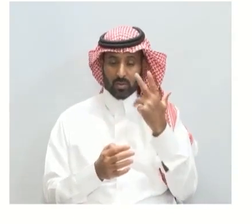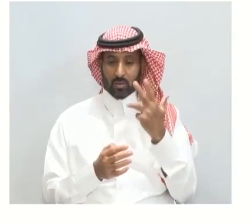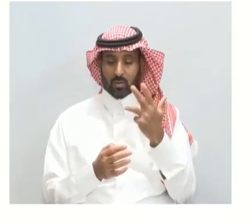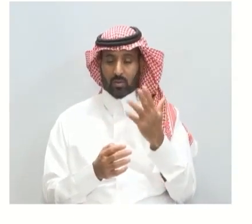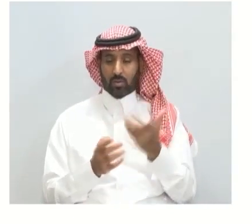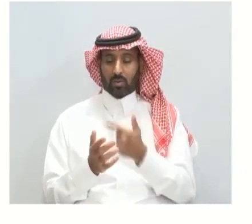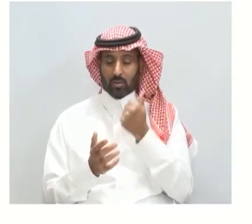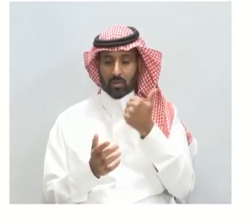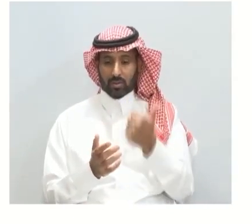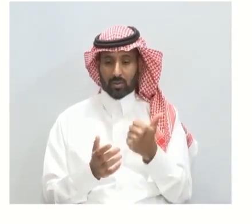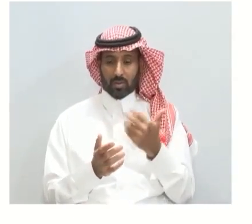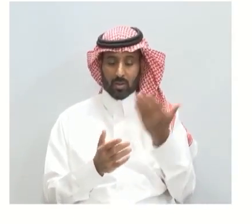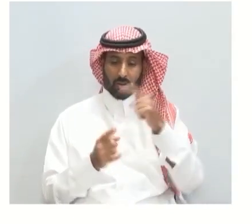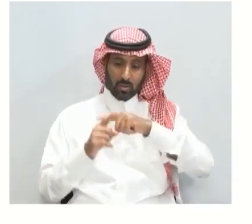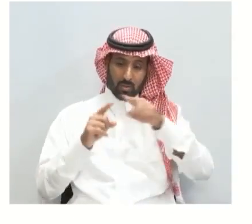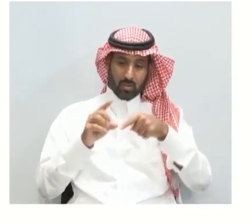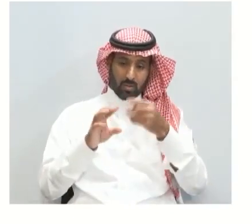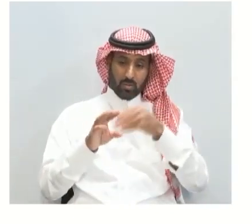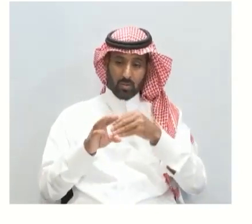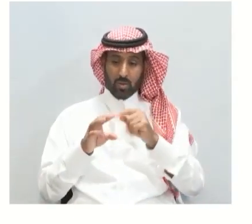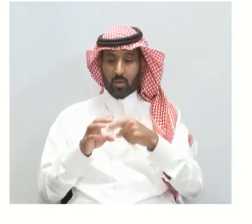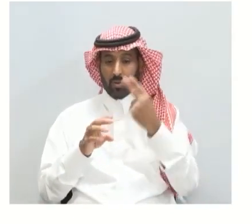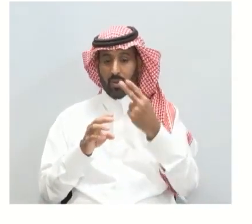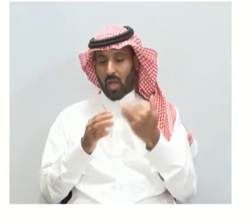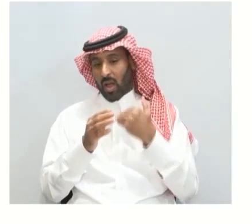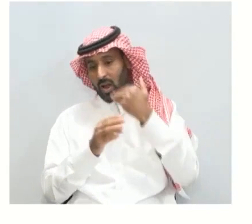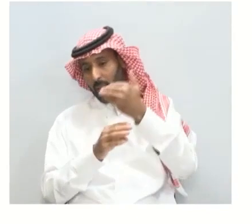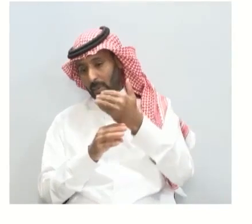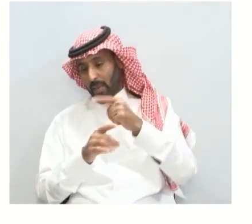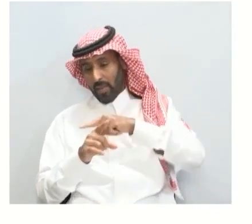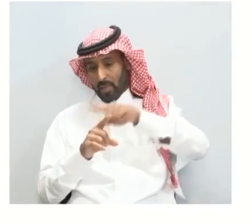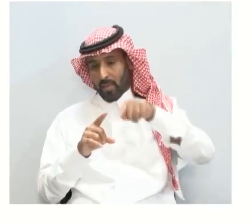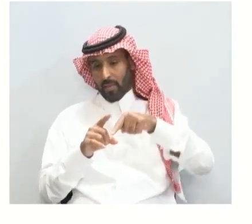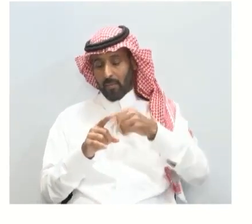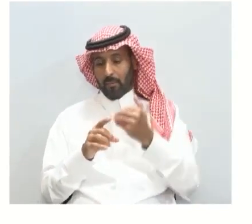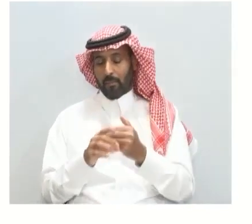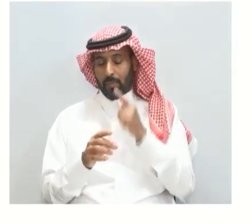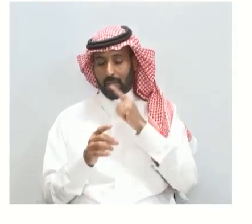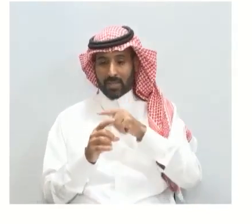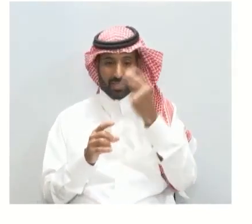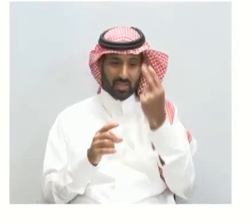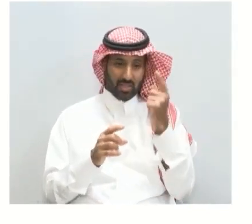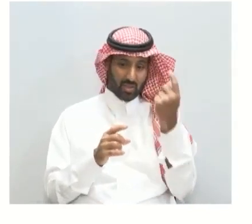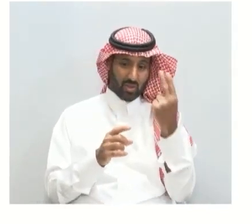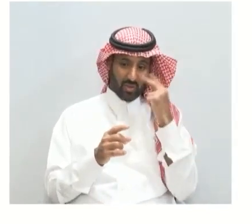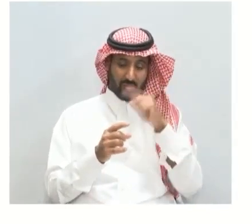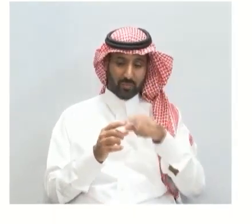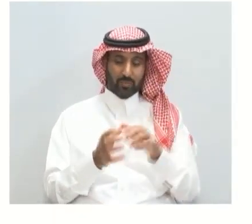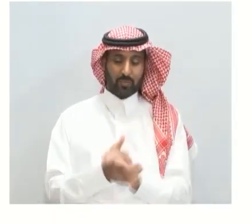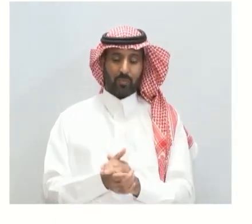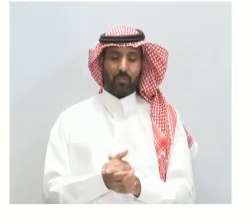اتش سته منها كانت في الحلقه واثنين منها ما قبل الحلقه وجزئي الفاد اتش جميعها تمت في